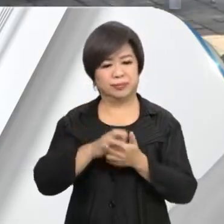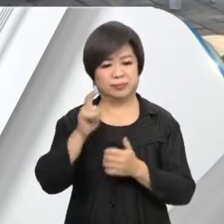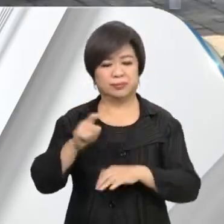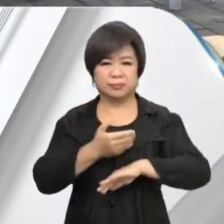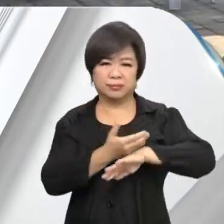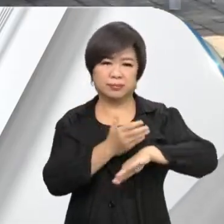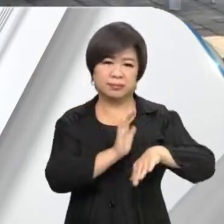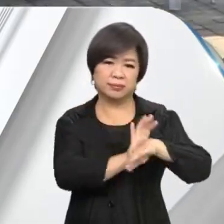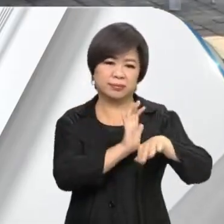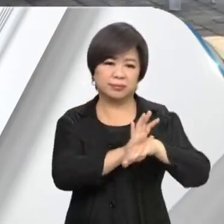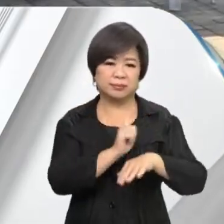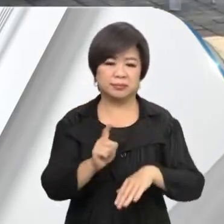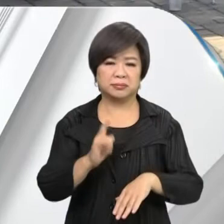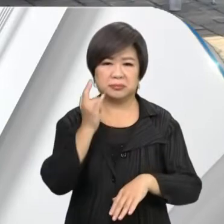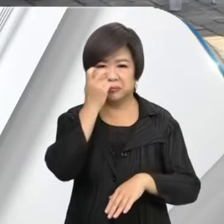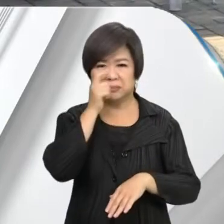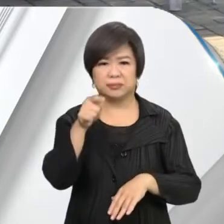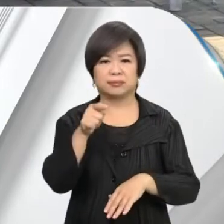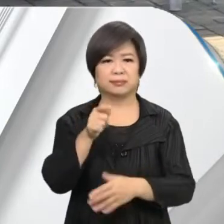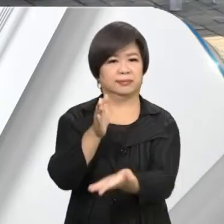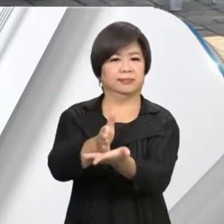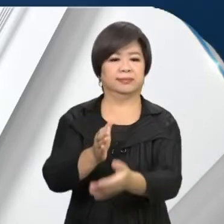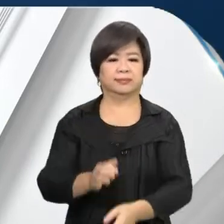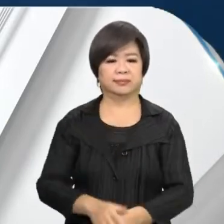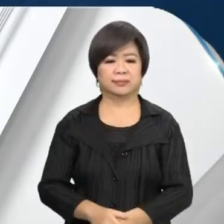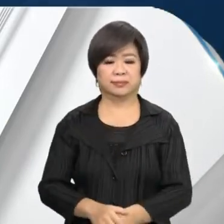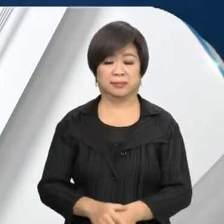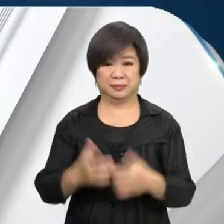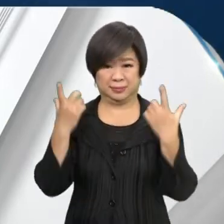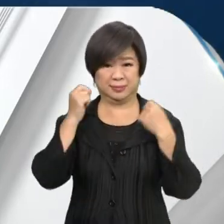苛，这么容易搞。 你今天本来想要来玩的，